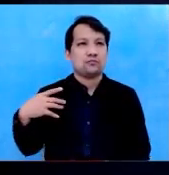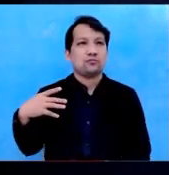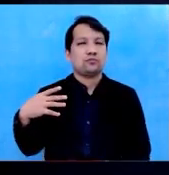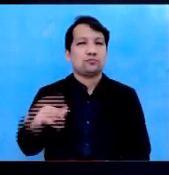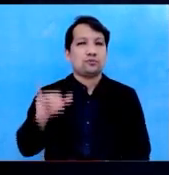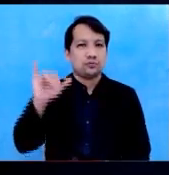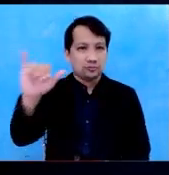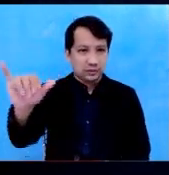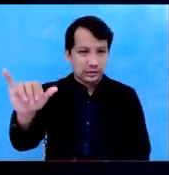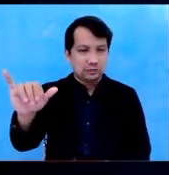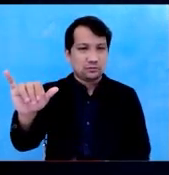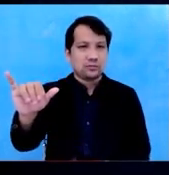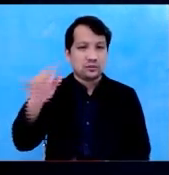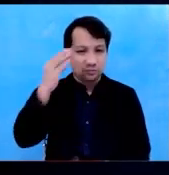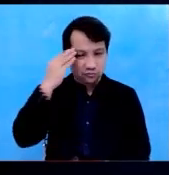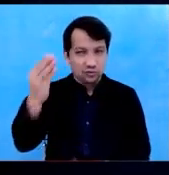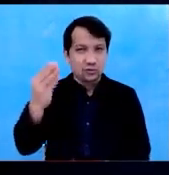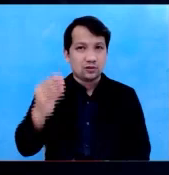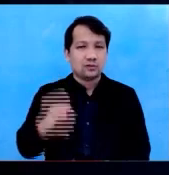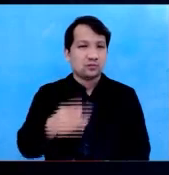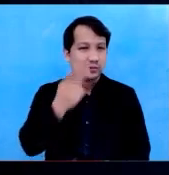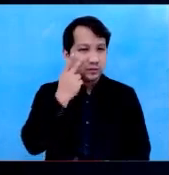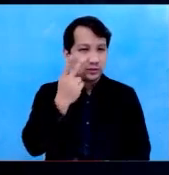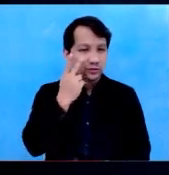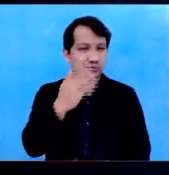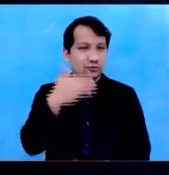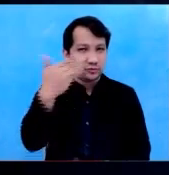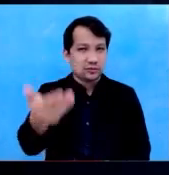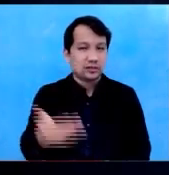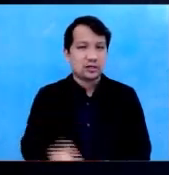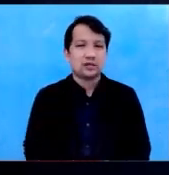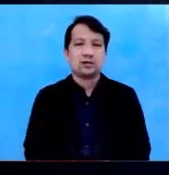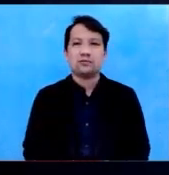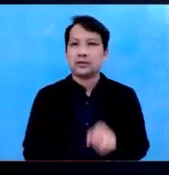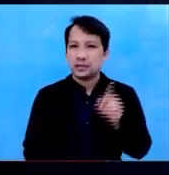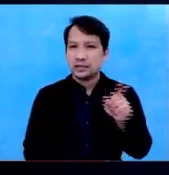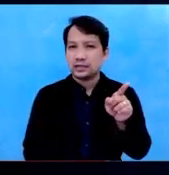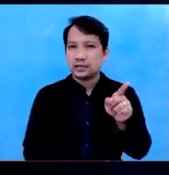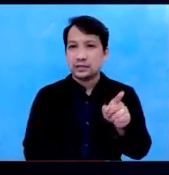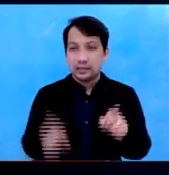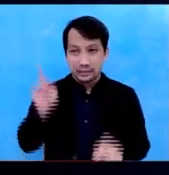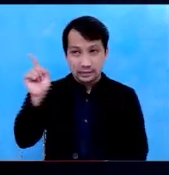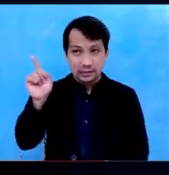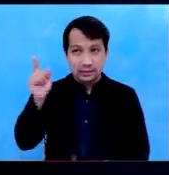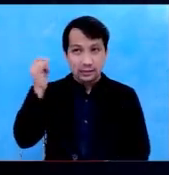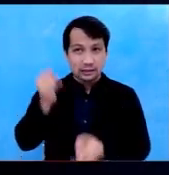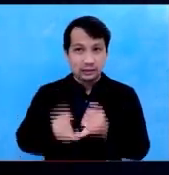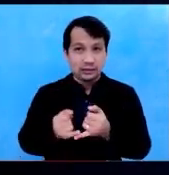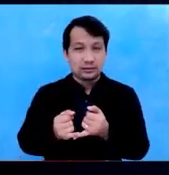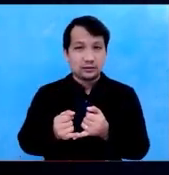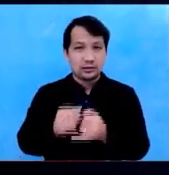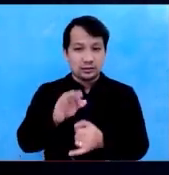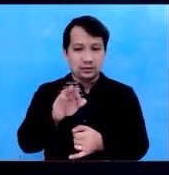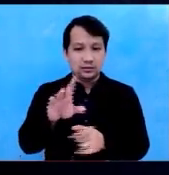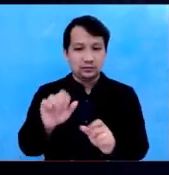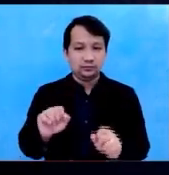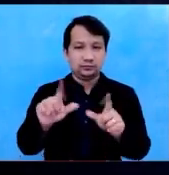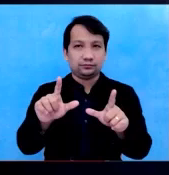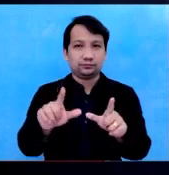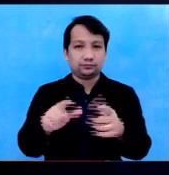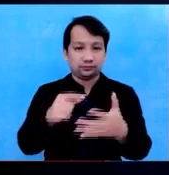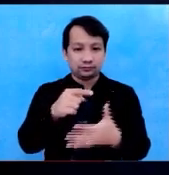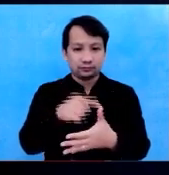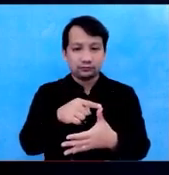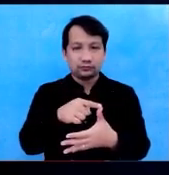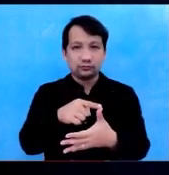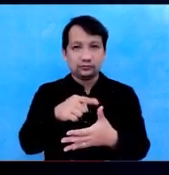Bulacan. See you. Ito ang huling Facebook Live ni George Agustin. Isa siya sa limang rescuer na nasawi